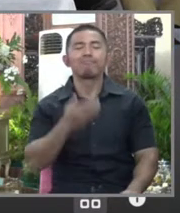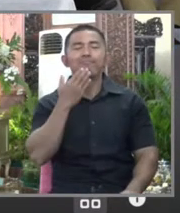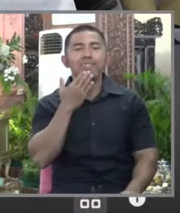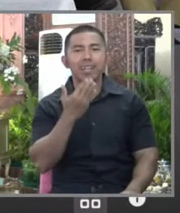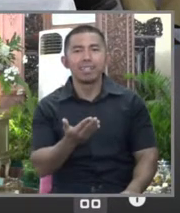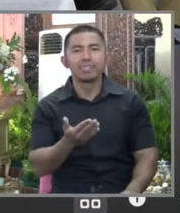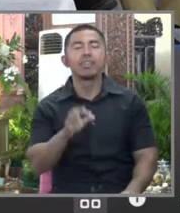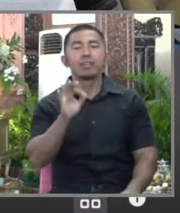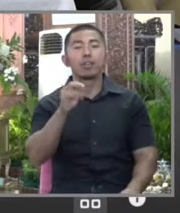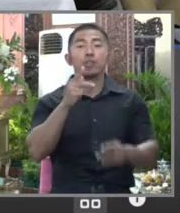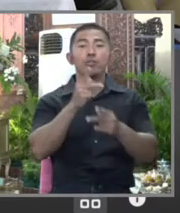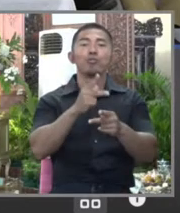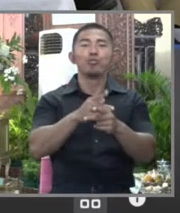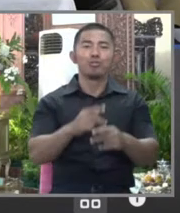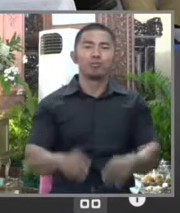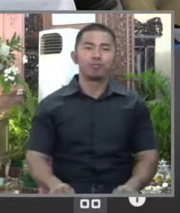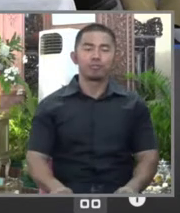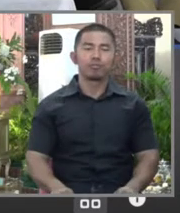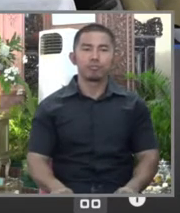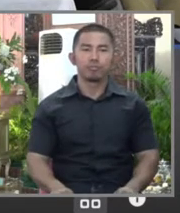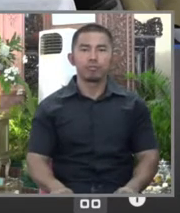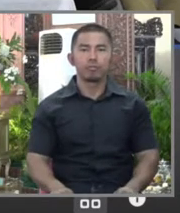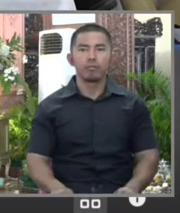Nah, sing gurune ben dijawab Pak Andi. Okay.